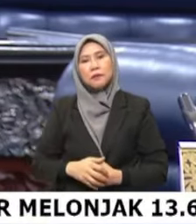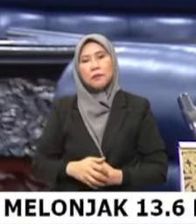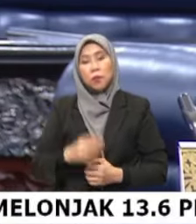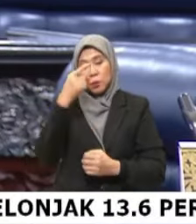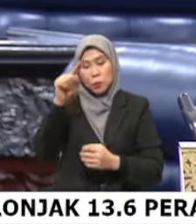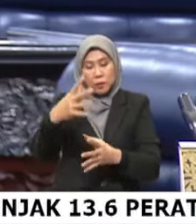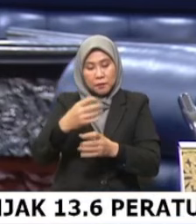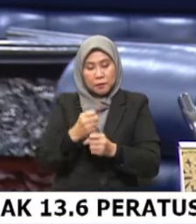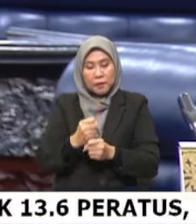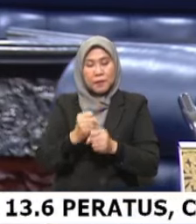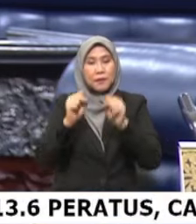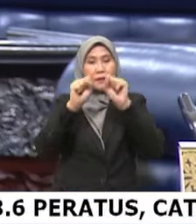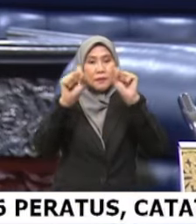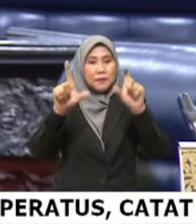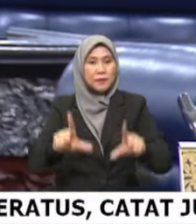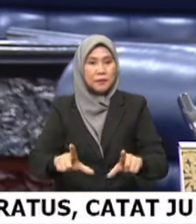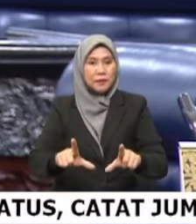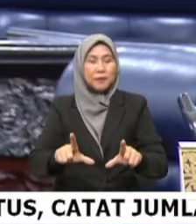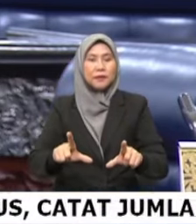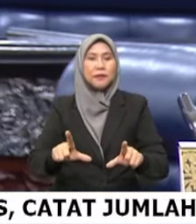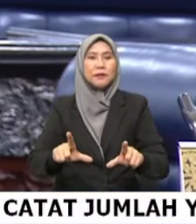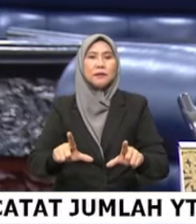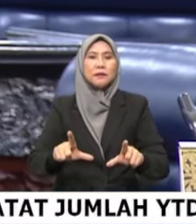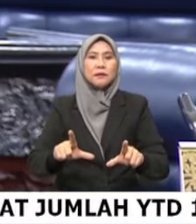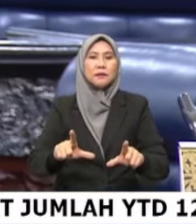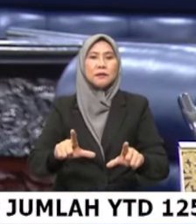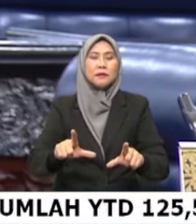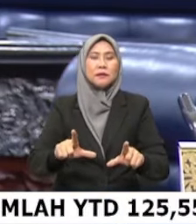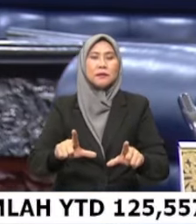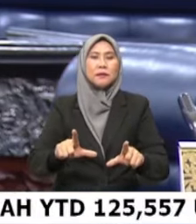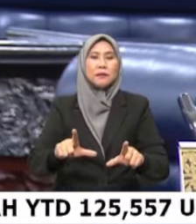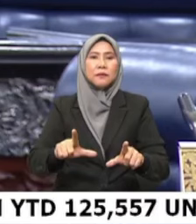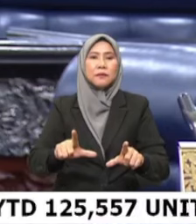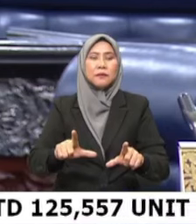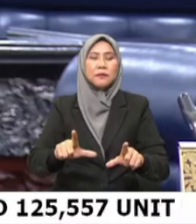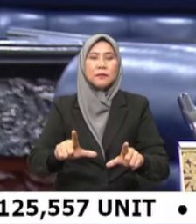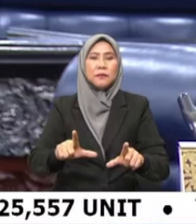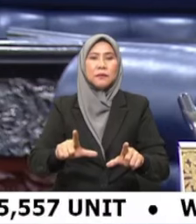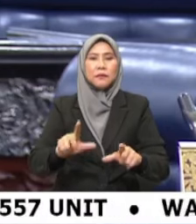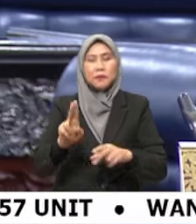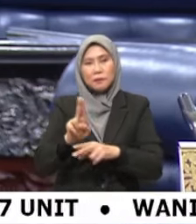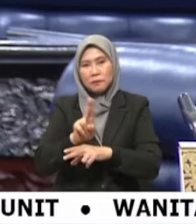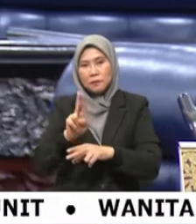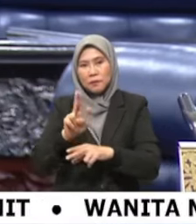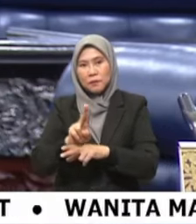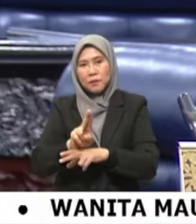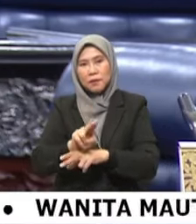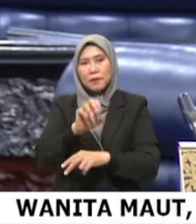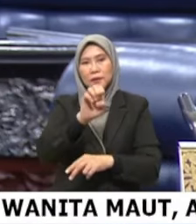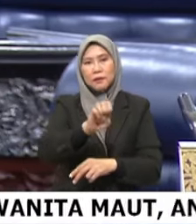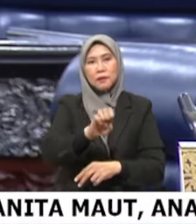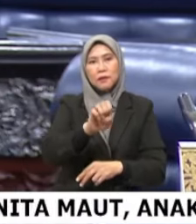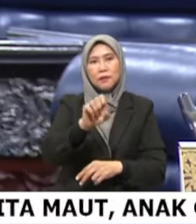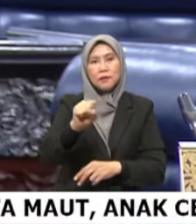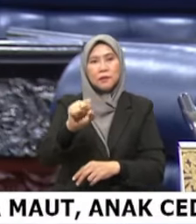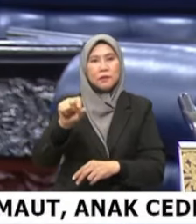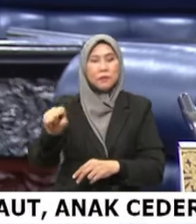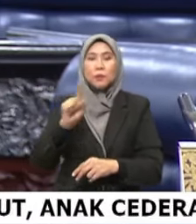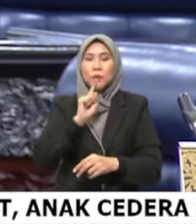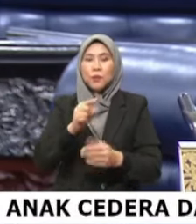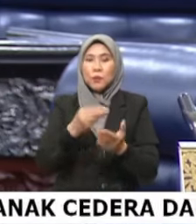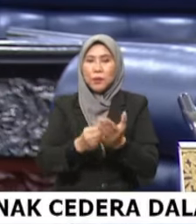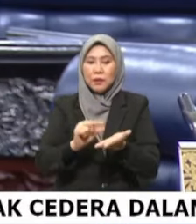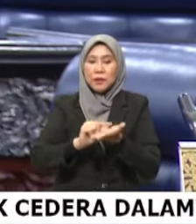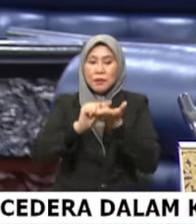dalam mendapatkan pensijilan dan verifikasi dalam mengadaptasi elemen ESG melalui